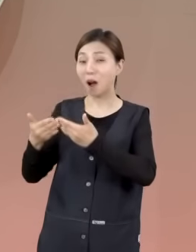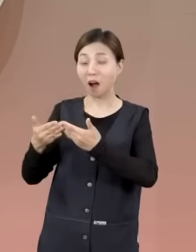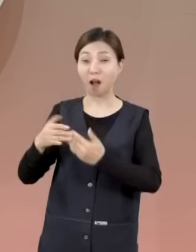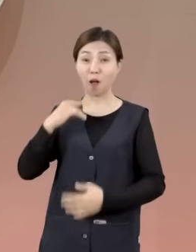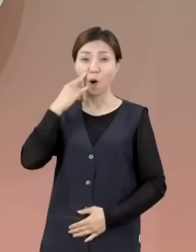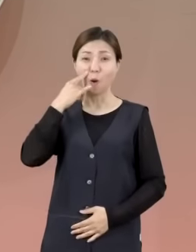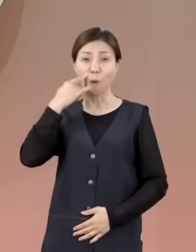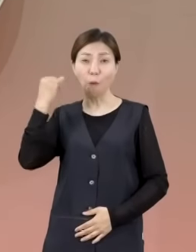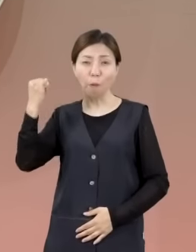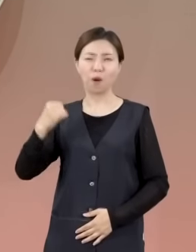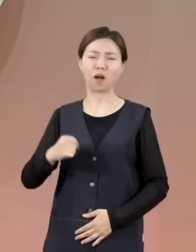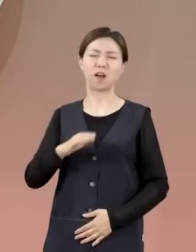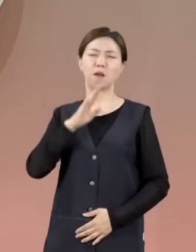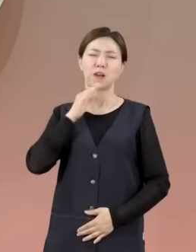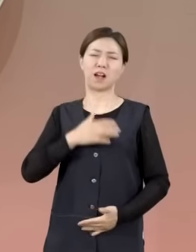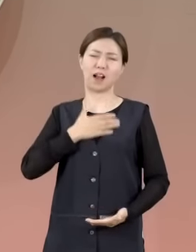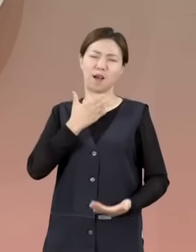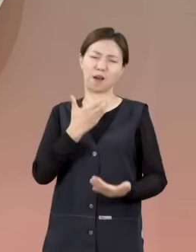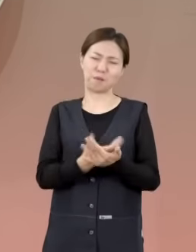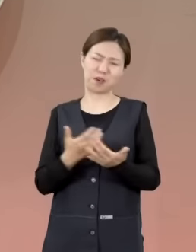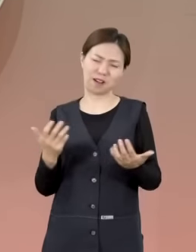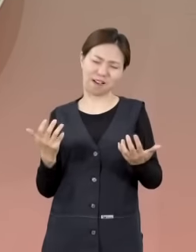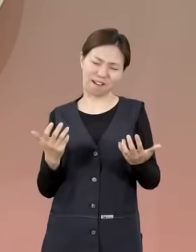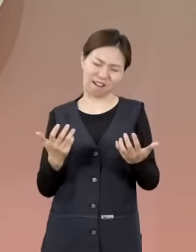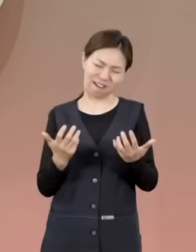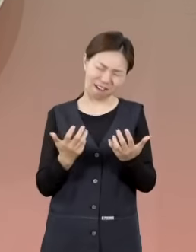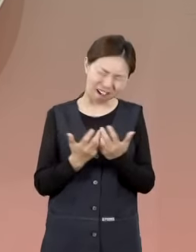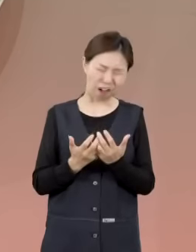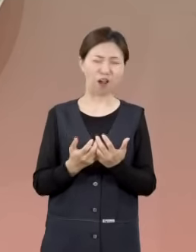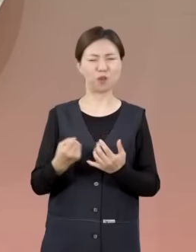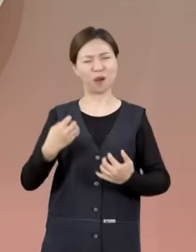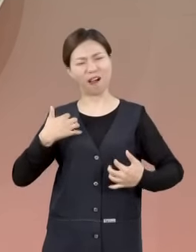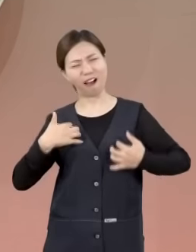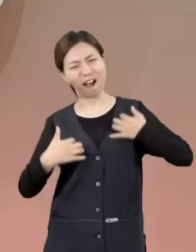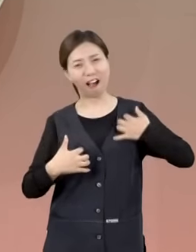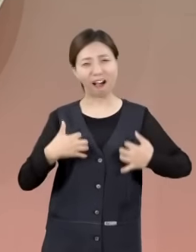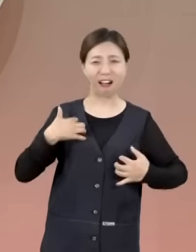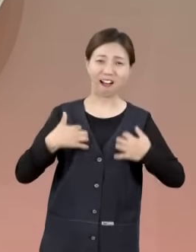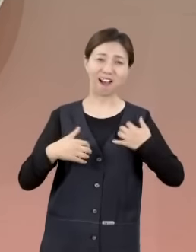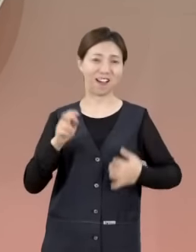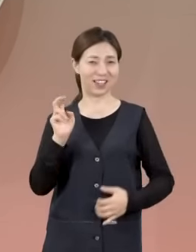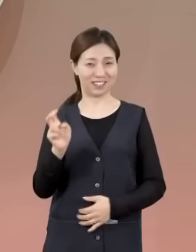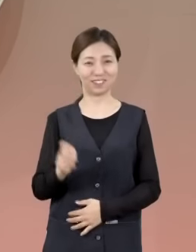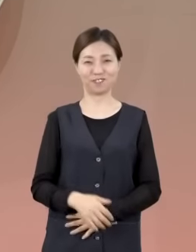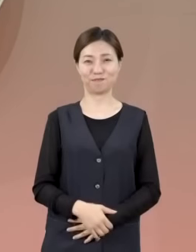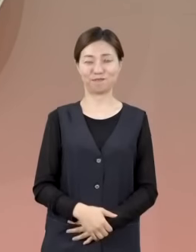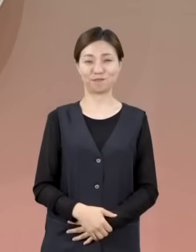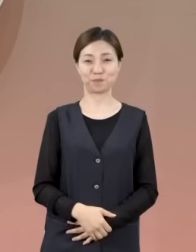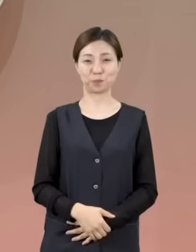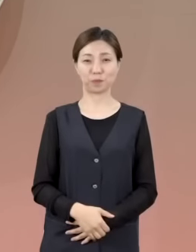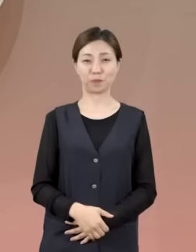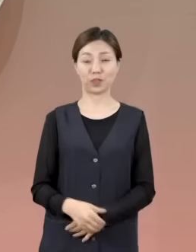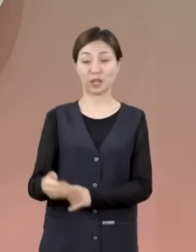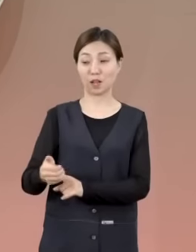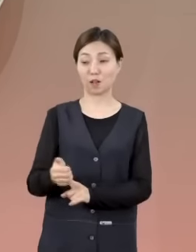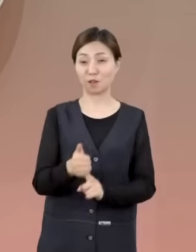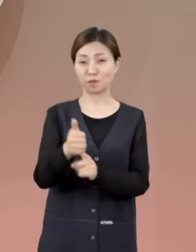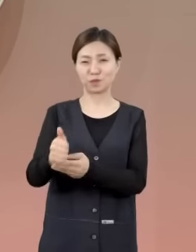얼마나 부처님께 감사하고 얼마나 기쁘고 감동이 가득했 있습니까